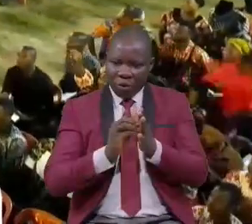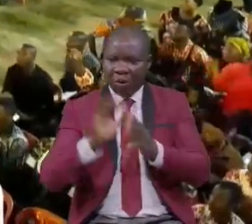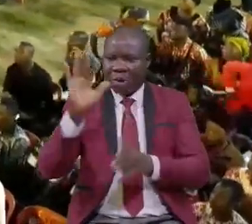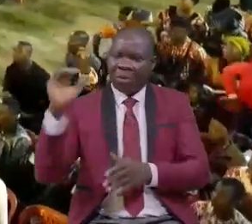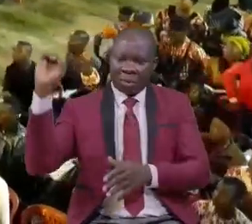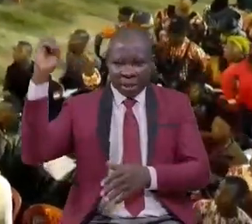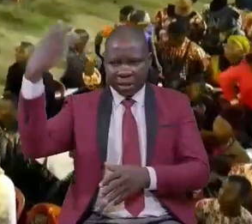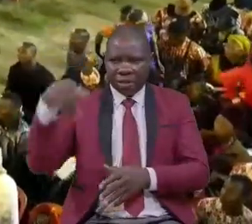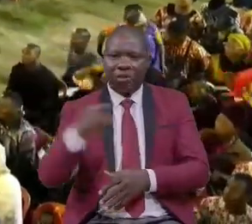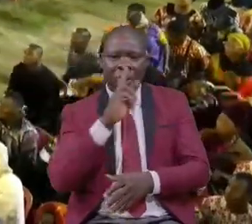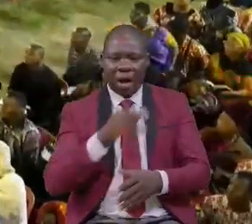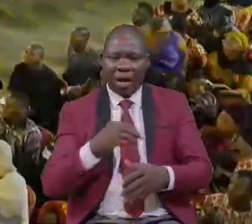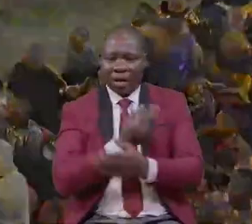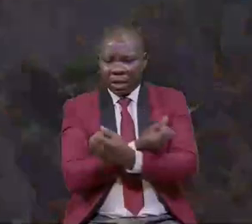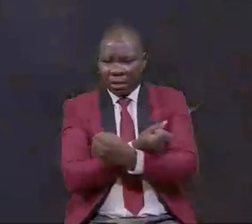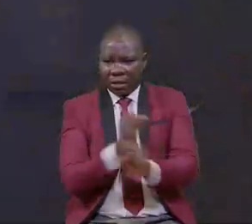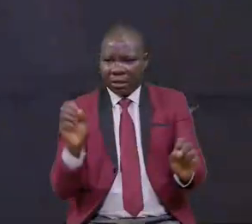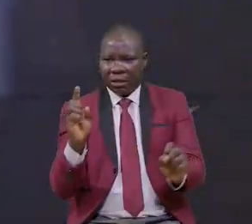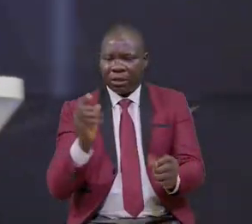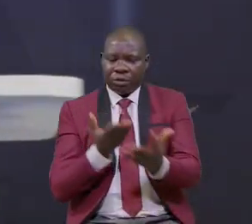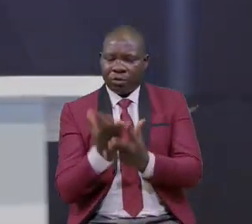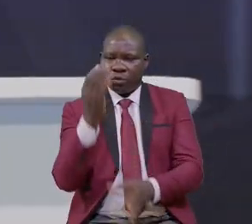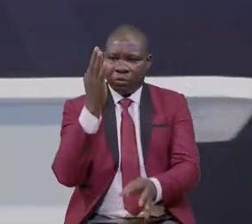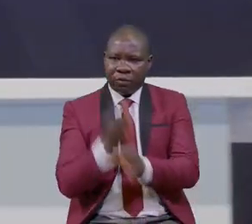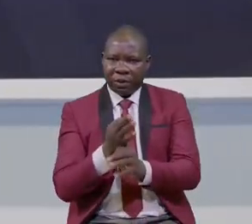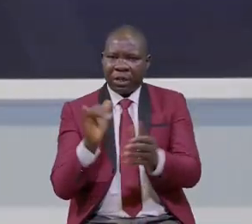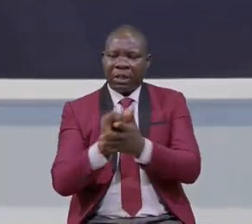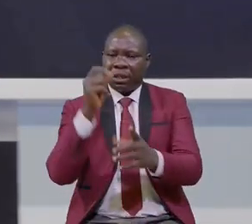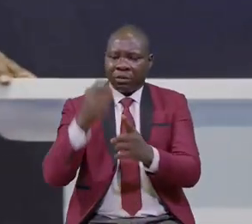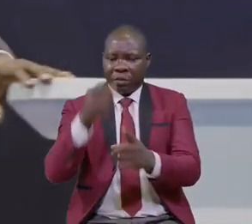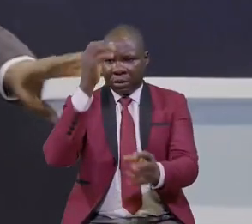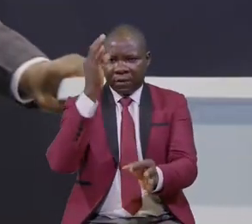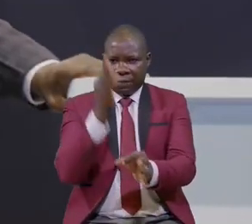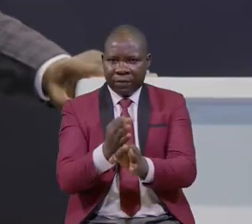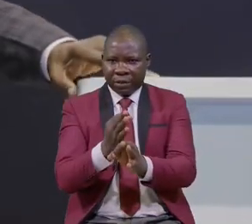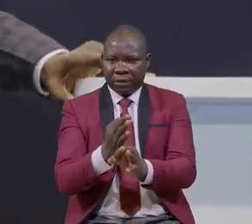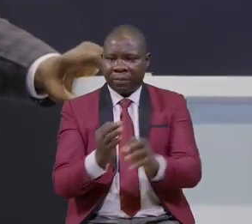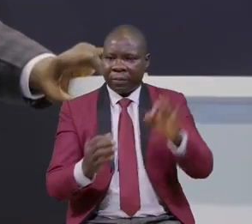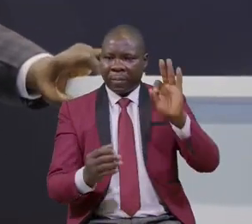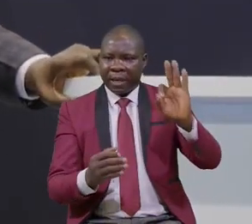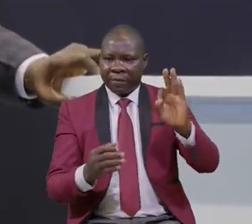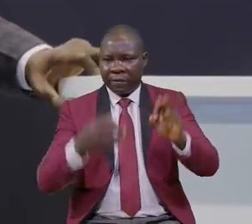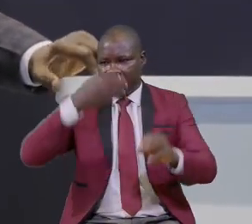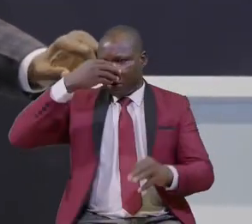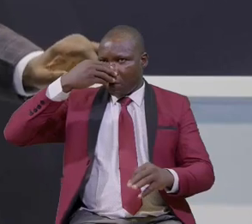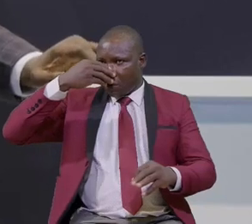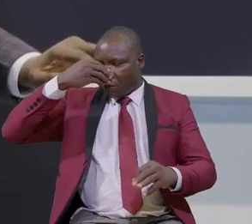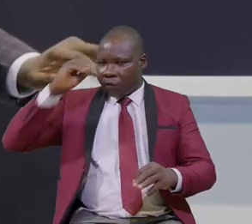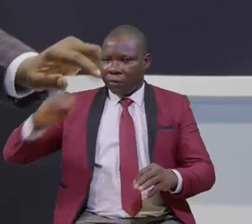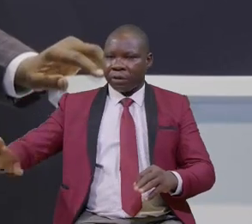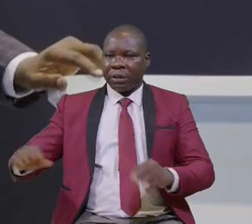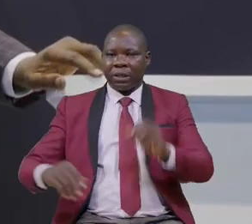pas la grâce que vous êes sauvé au moyen de la foi ce moi FO ce mot foi c'est quoi c'est tout